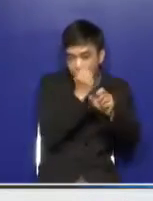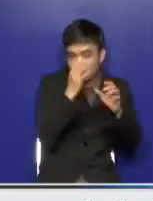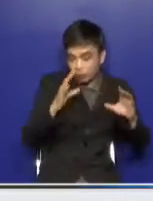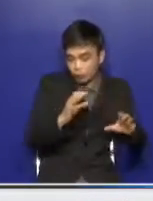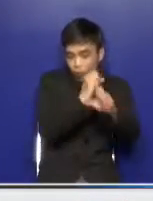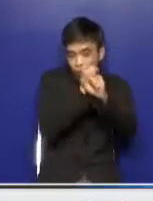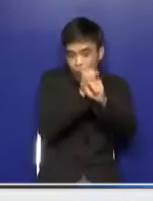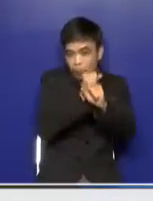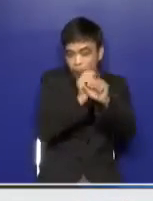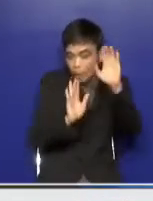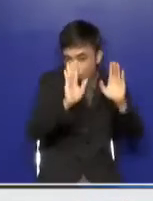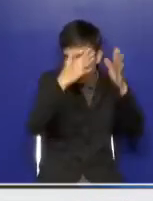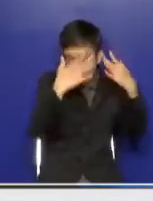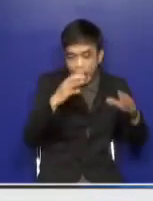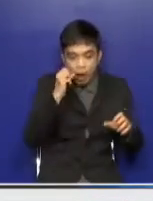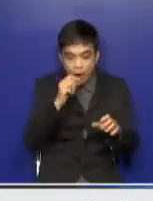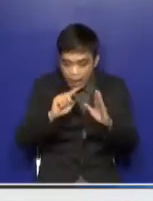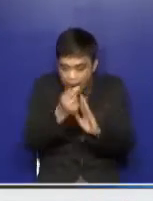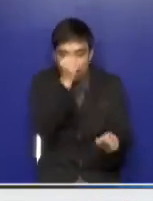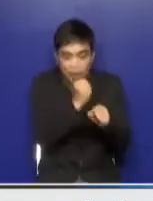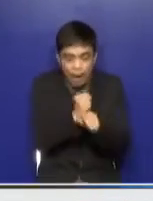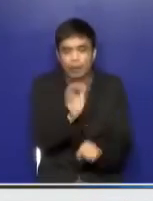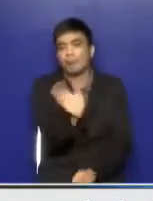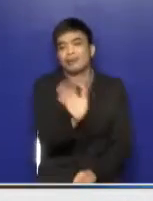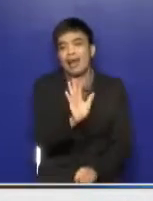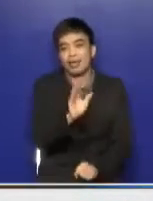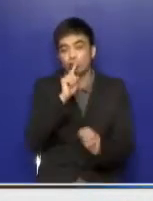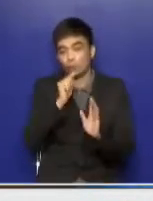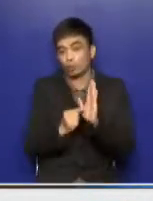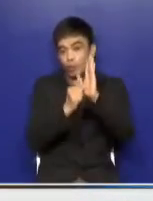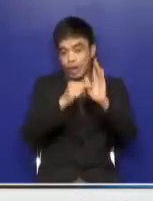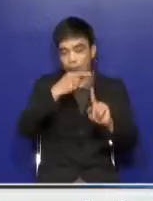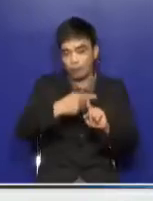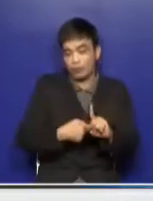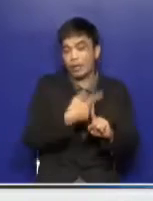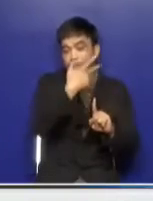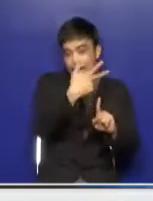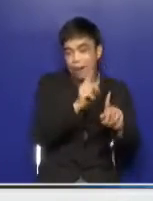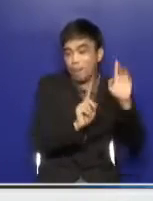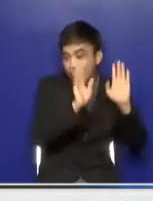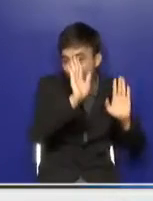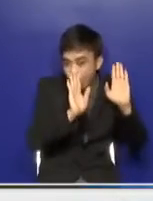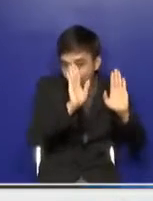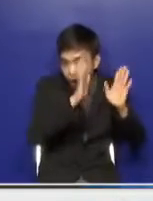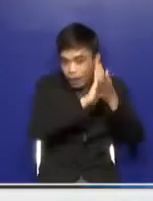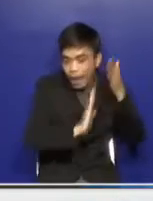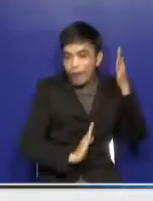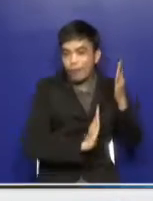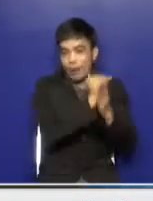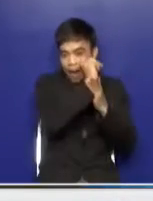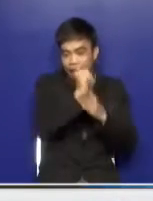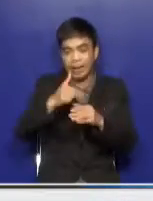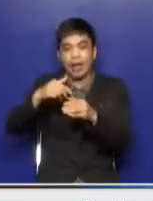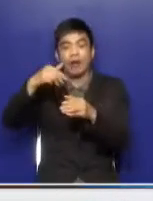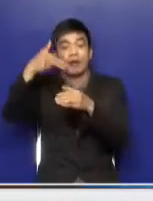ยการประมูลงานเนี่ยสมมติว่าทำงานเนี่ยเดือนมีนาประมูลแล้วก็ไปค่าน้ำมันเดือนเมษาเดือนพฤษภาน้ำมันราค